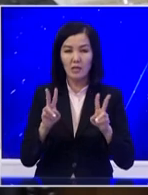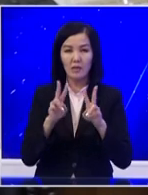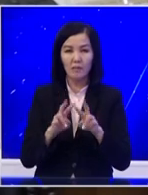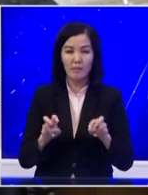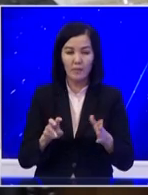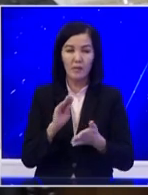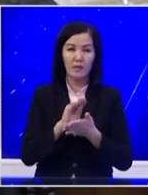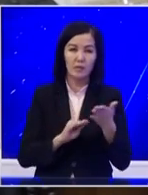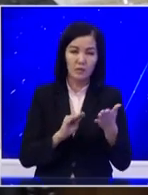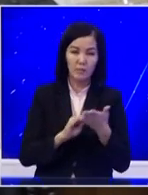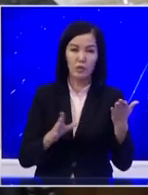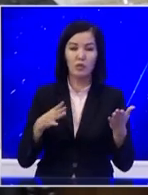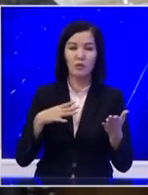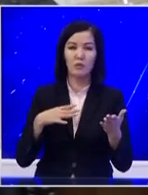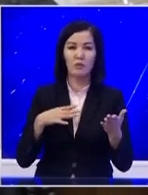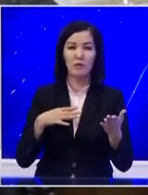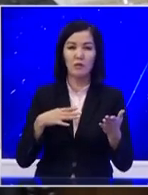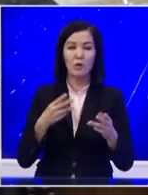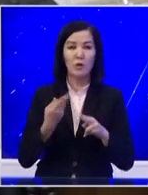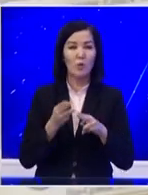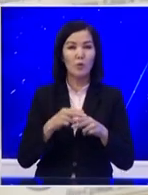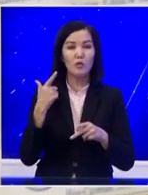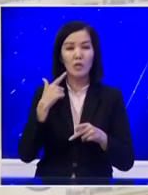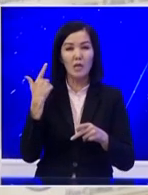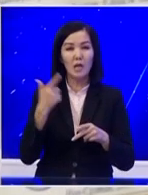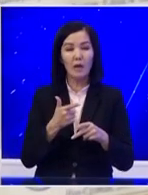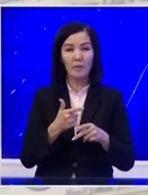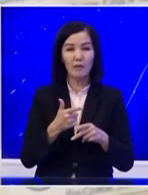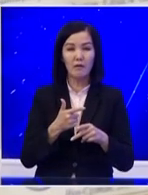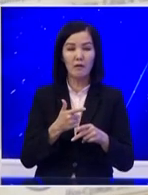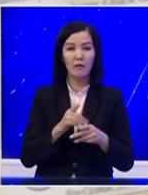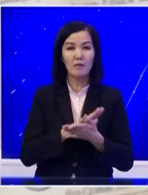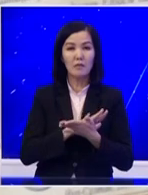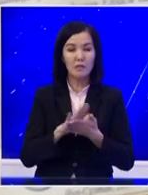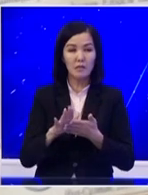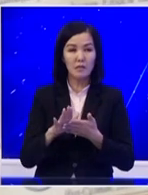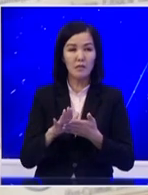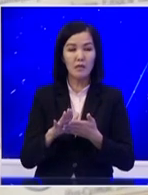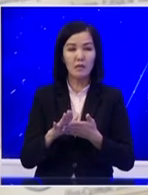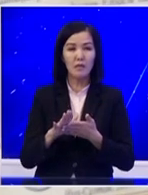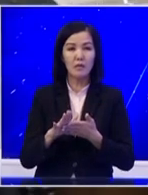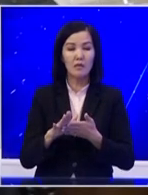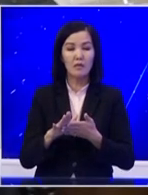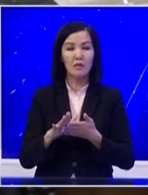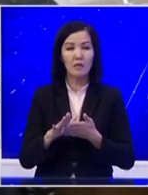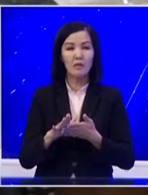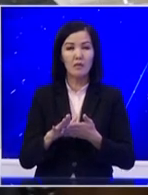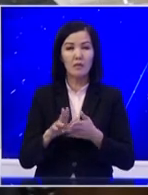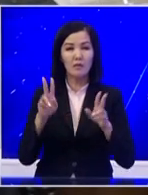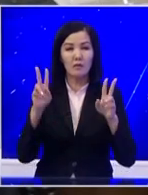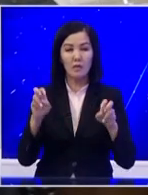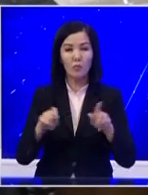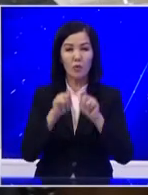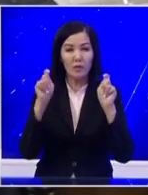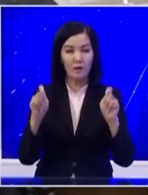к этому мероприятию, старается раскрыть суть темы со всех сторон, то есть